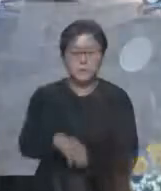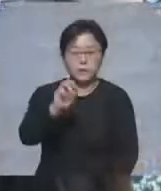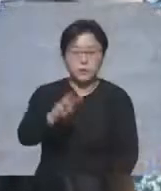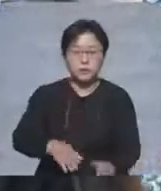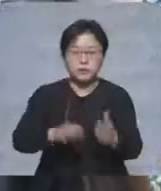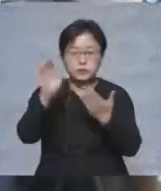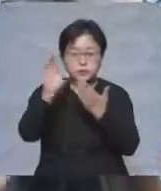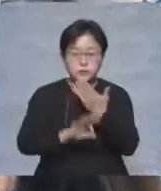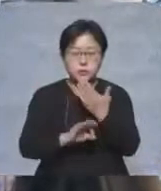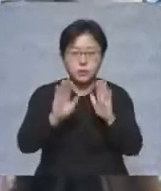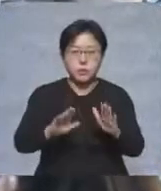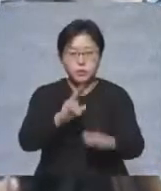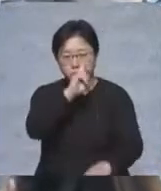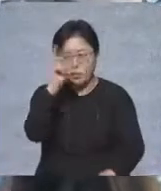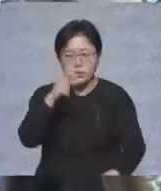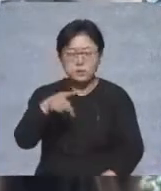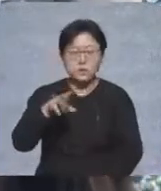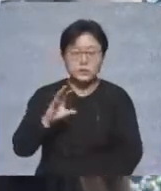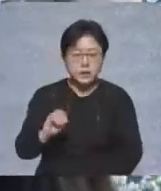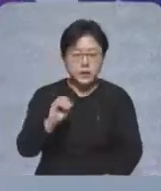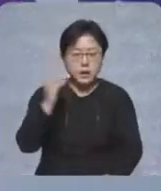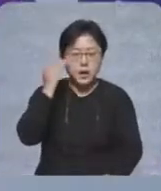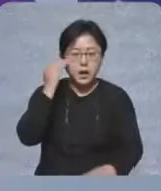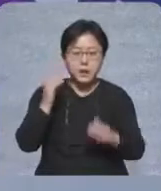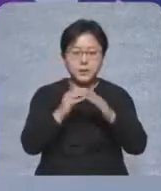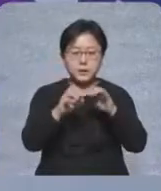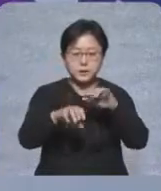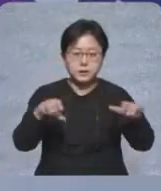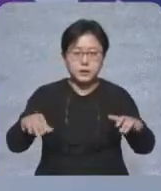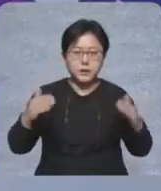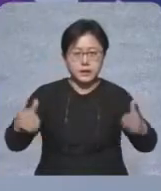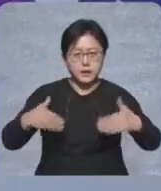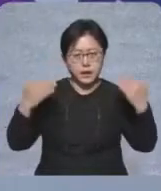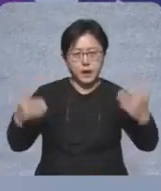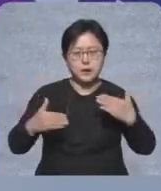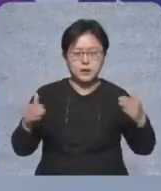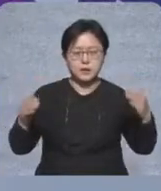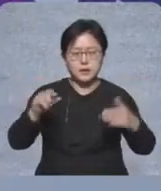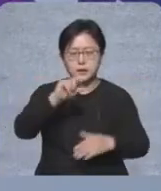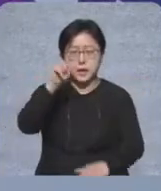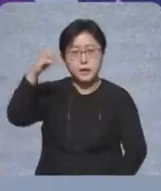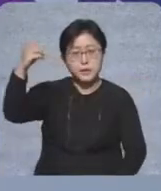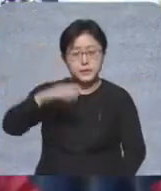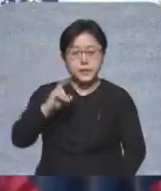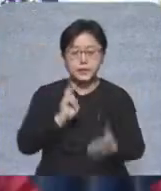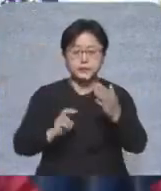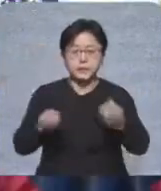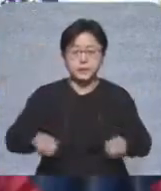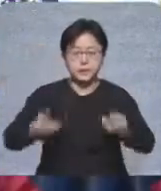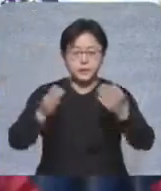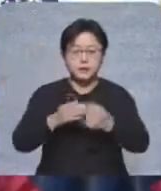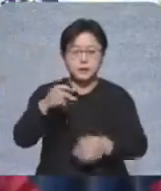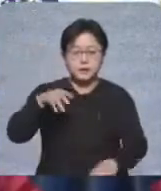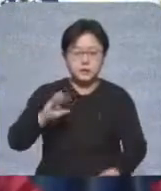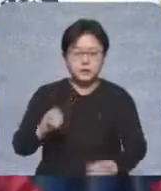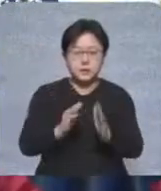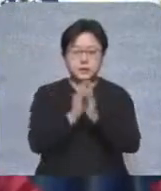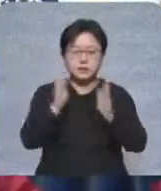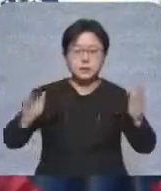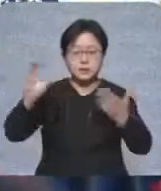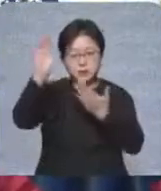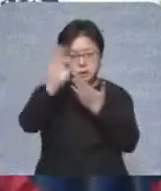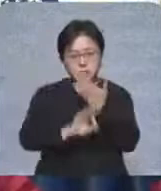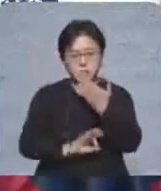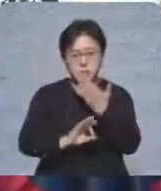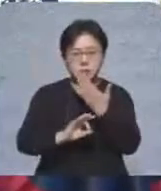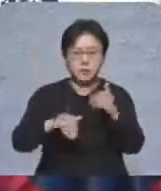광주시 서구는 오늘 오후 서창 한옥문학관에서 가을향기 달빛 작은 음악회를 엽니다. 서창 들녘 낙조를